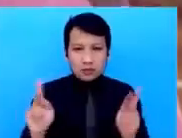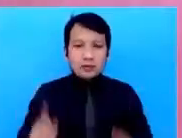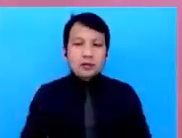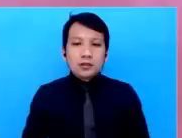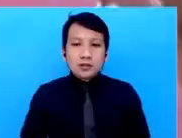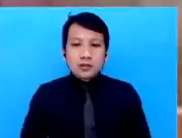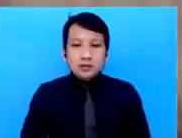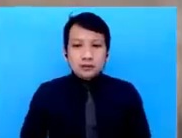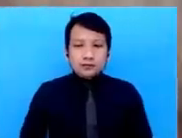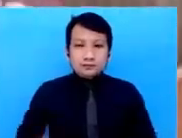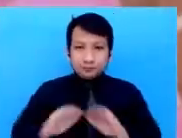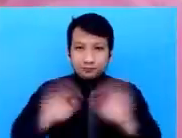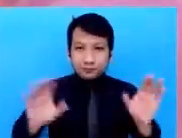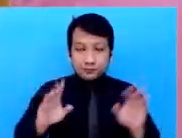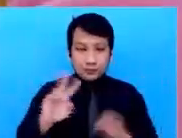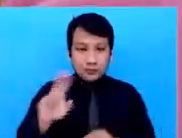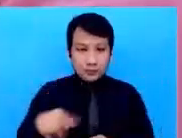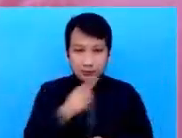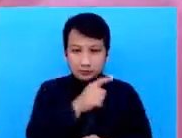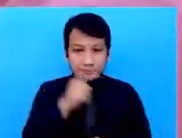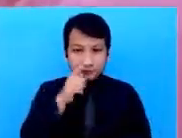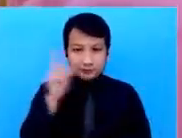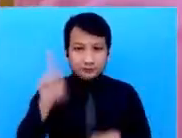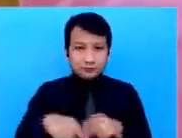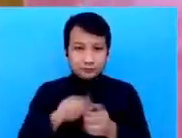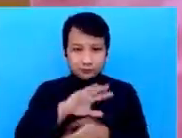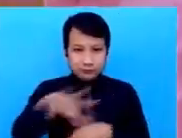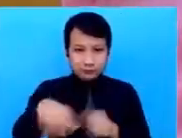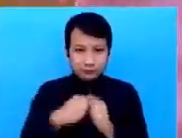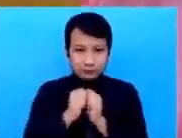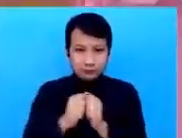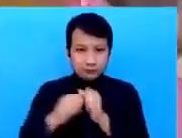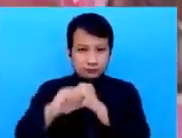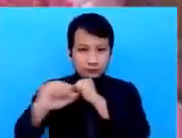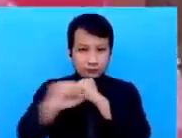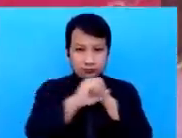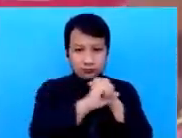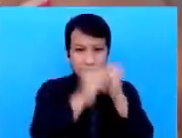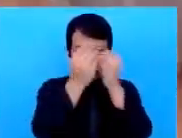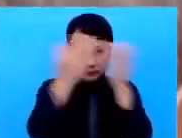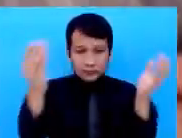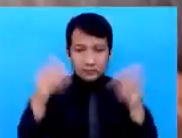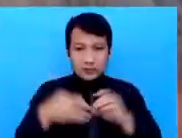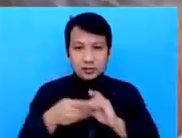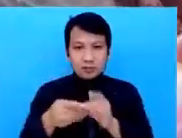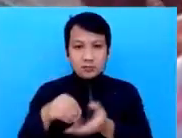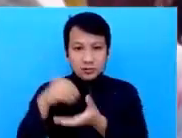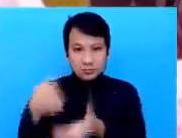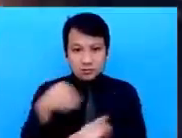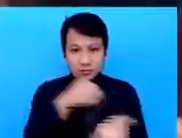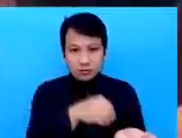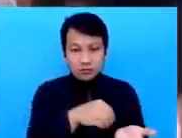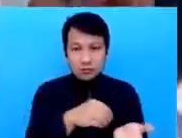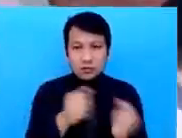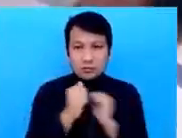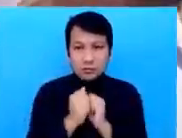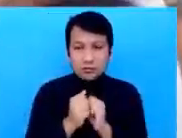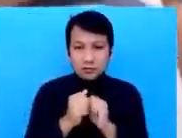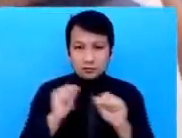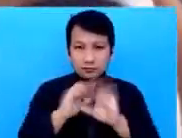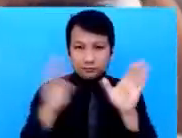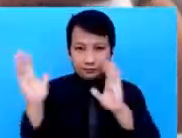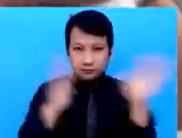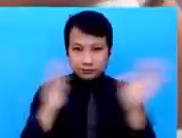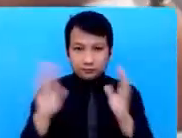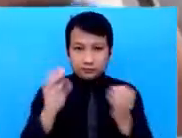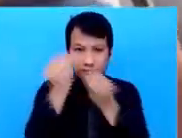Nilinaw ni Vice President Lenny Robredo na hindi kasama sa panangampanya niya ang pagsasagawa nila ng relief operation sa mga biktima ng bagyong Odette. Giit